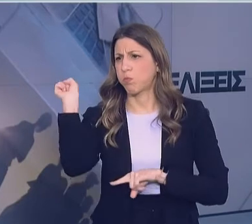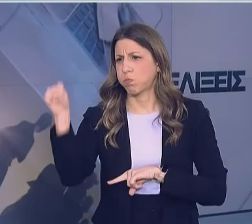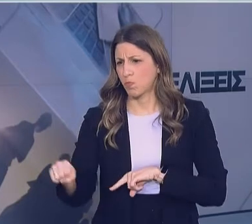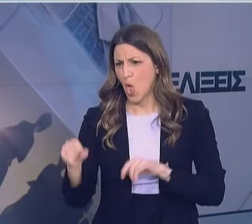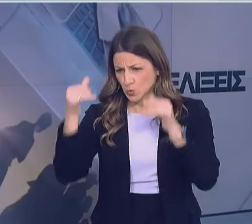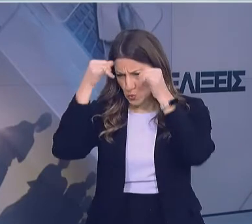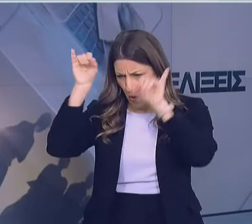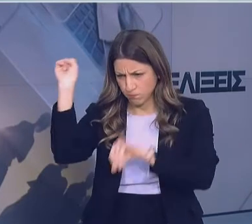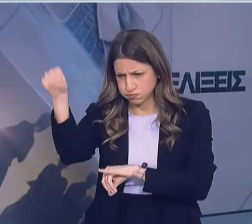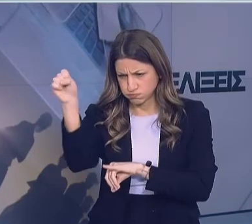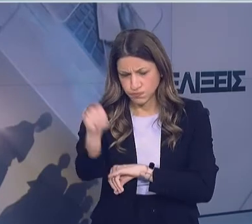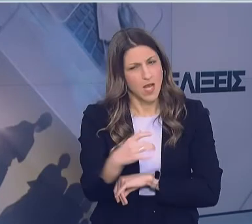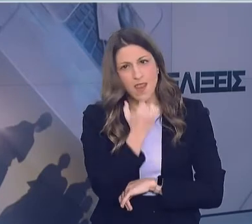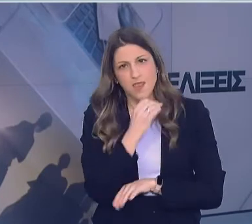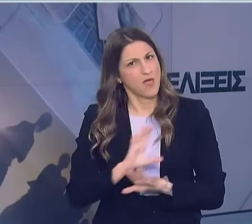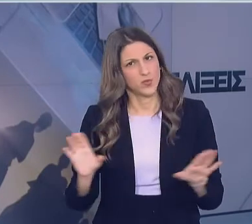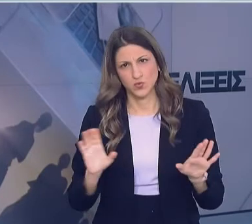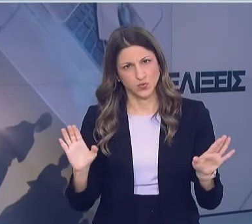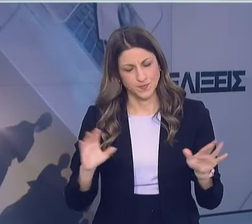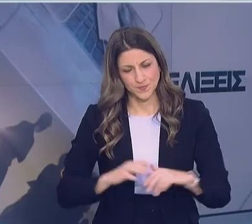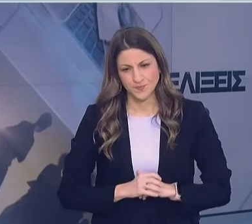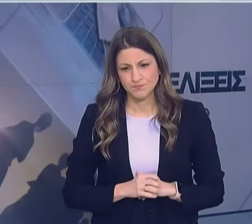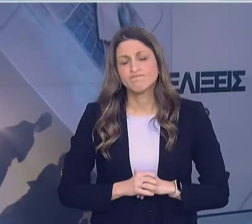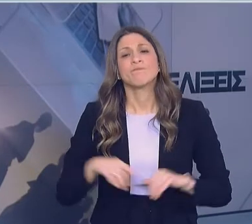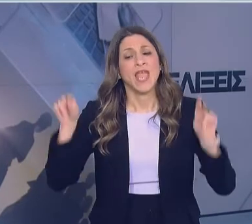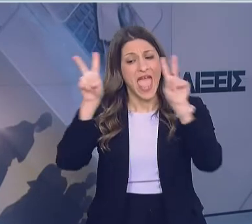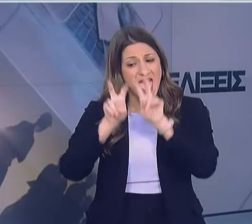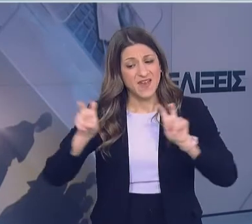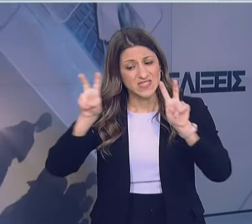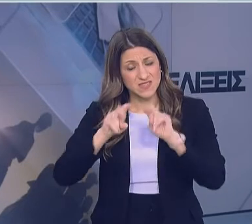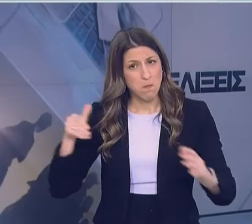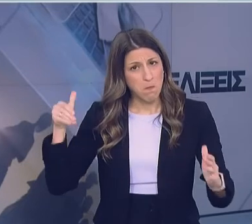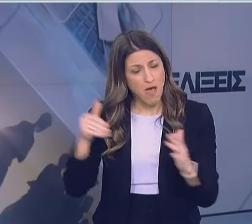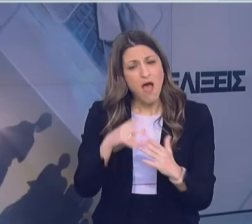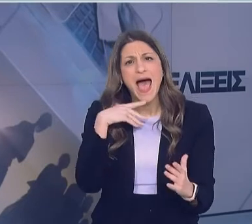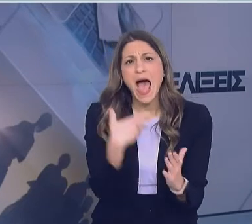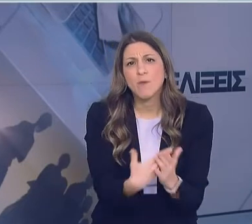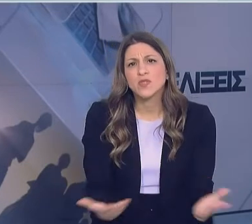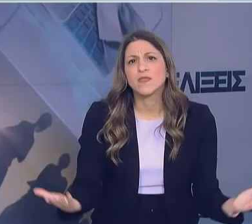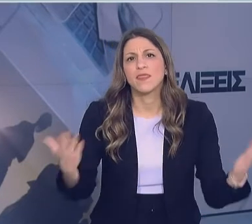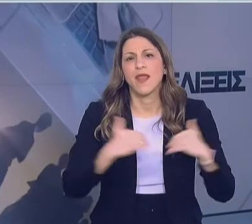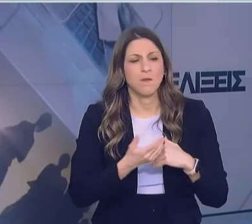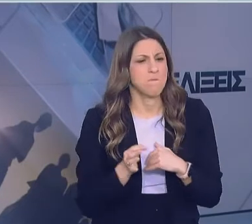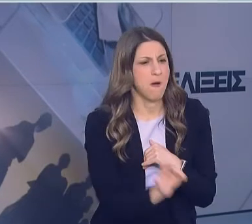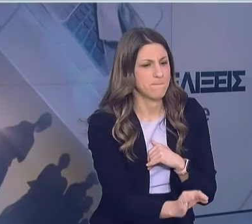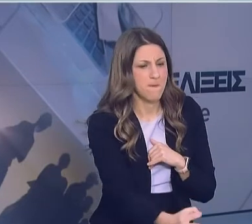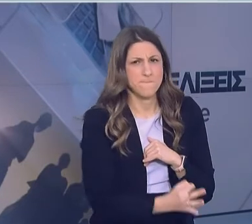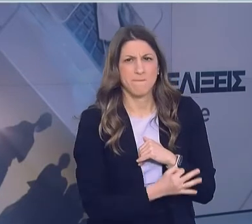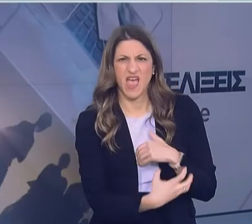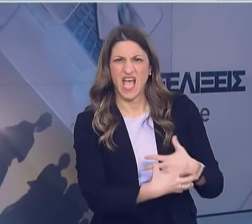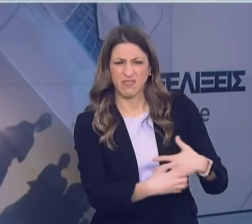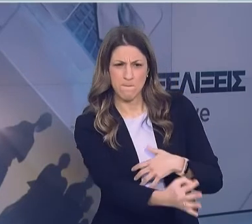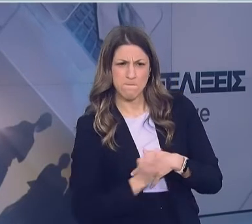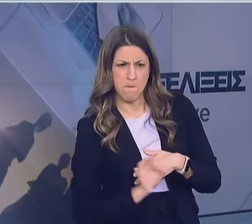όπως έγινε και στο εξωτερικό. Με τα έως τώρα επιστημονικά δεδομένα δεν προκύπτει να έχουν κάποιο σημαντικό ρόλο στη μετάδοση και διασπορά της νόσου στους